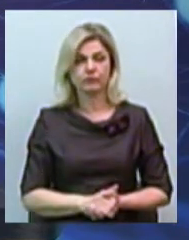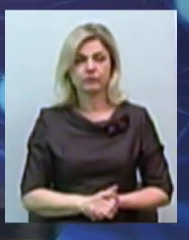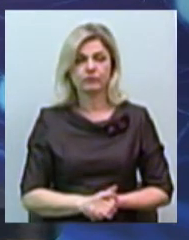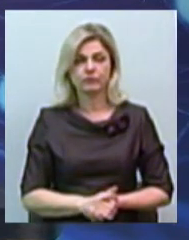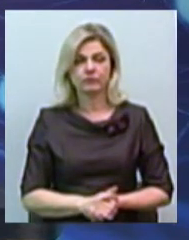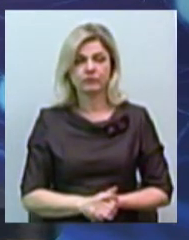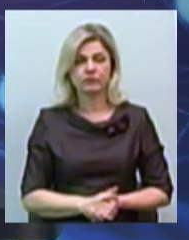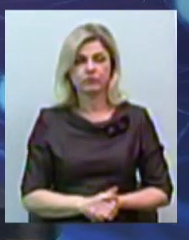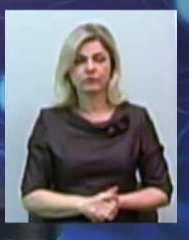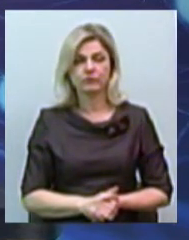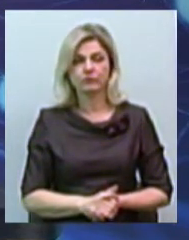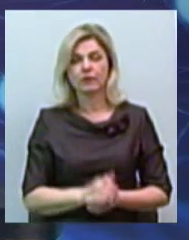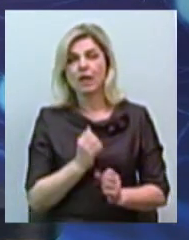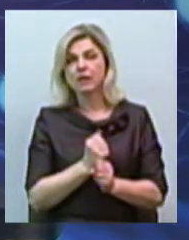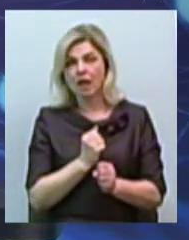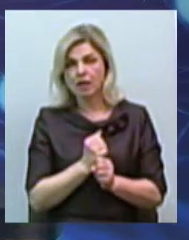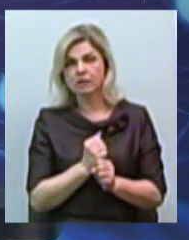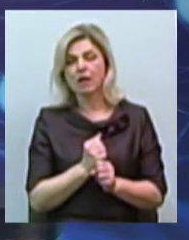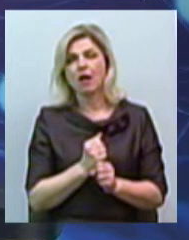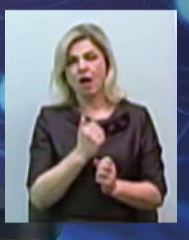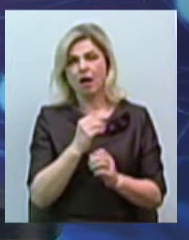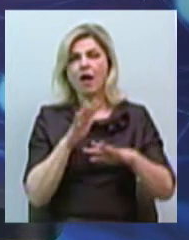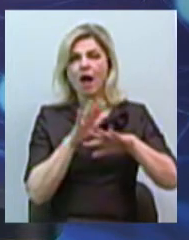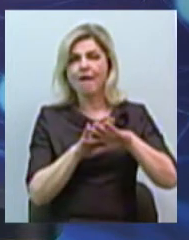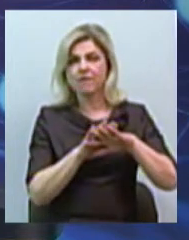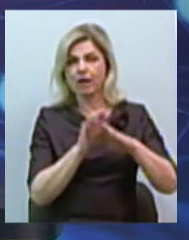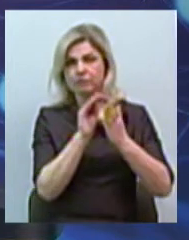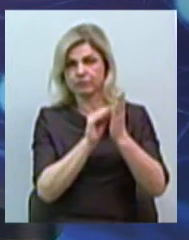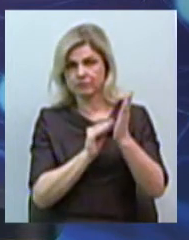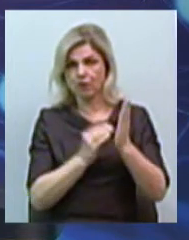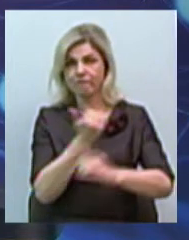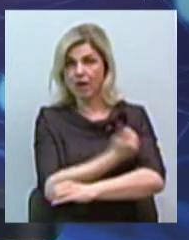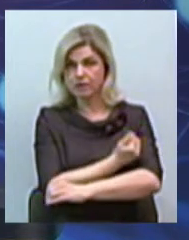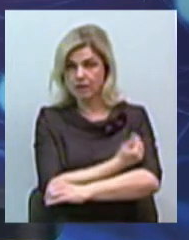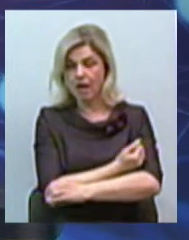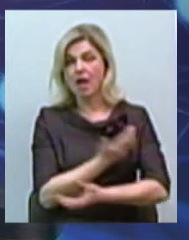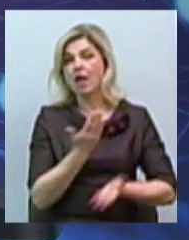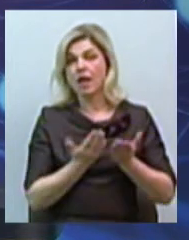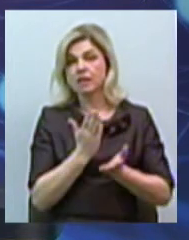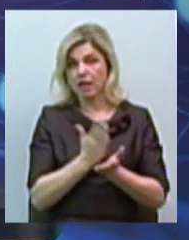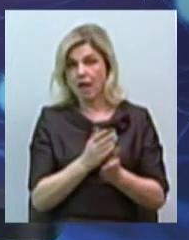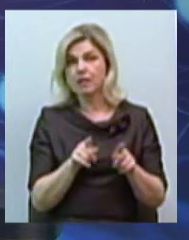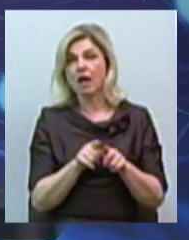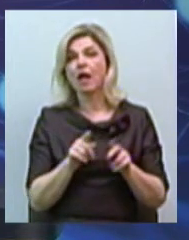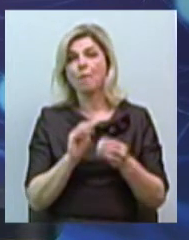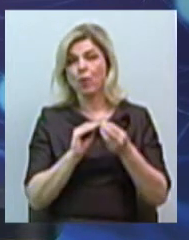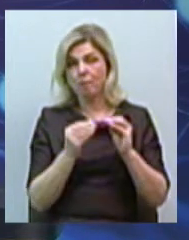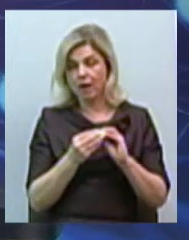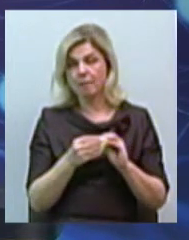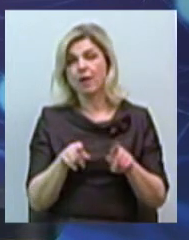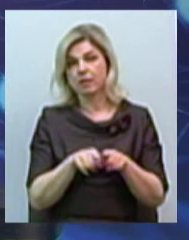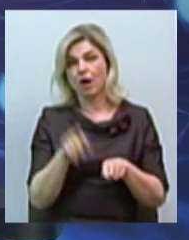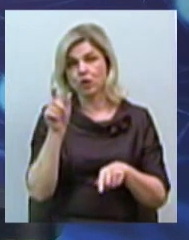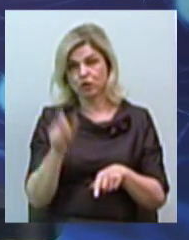формується схема вакцинації. І якщо є якісь проблеми, така людина госпіталізується і